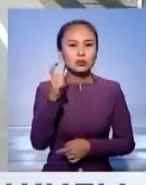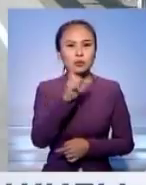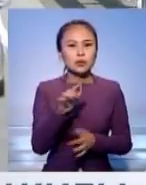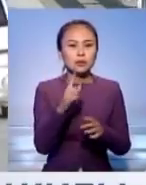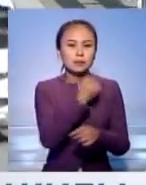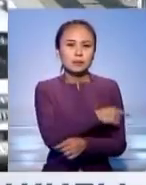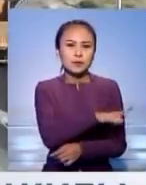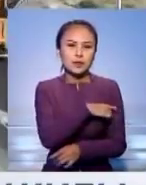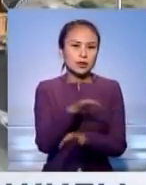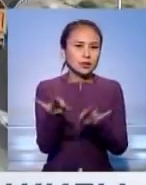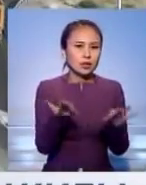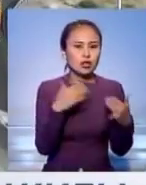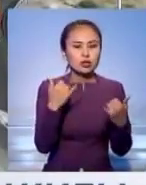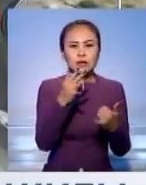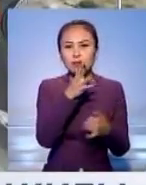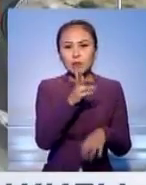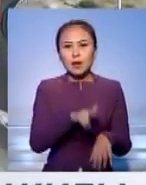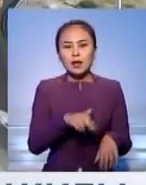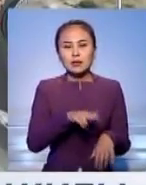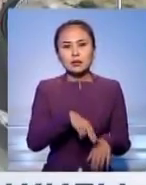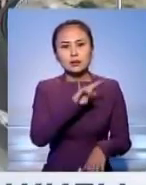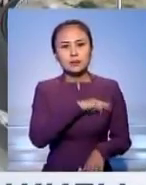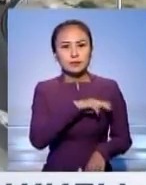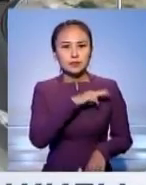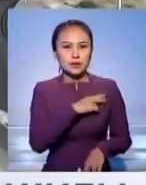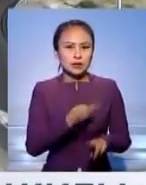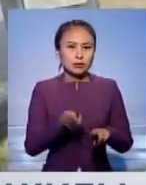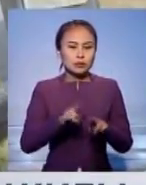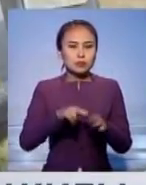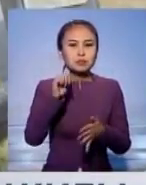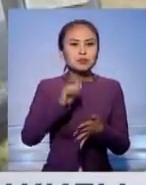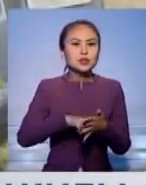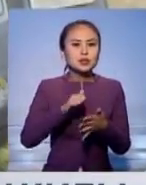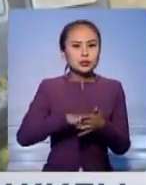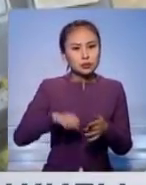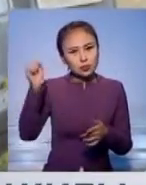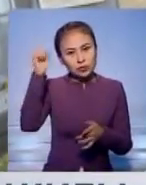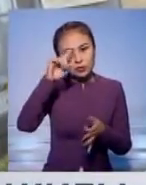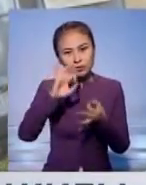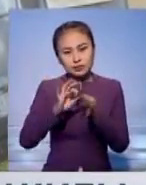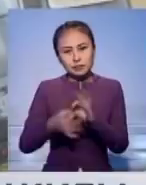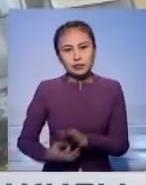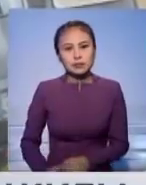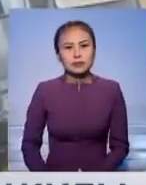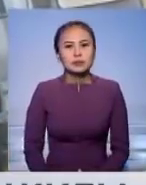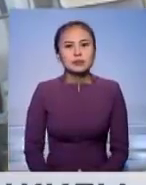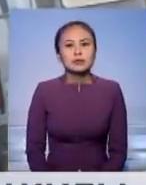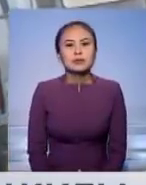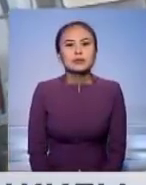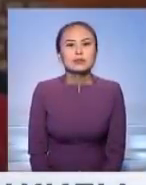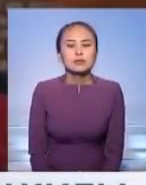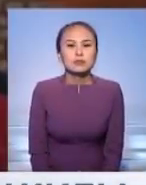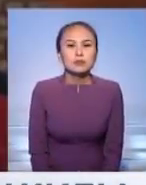аудандық ауруханаларына жеткізілді. Қазір полиция қызметкерлері апаттың себептерін анықтап жатыр.